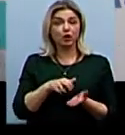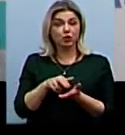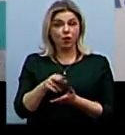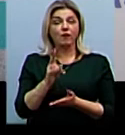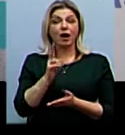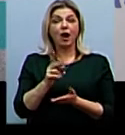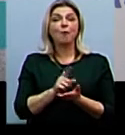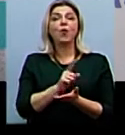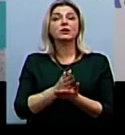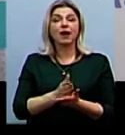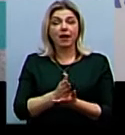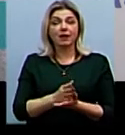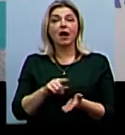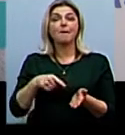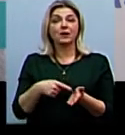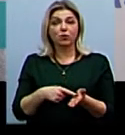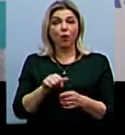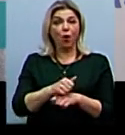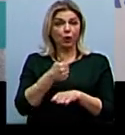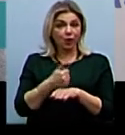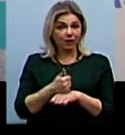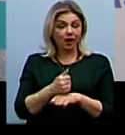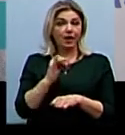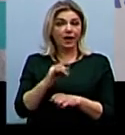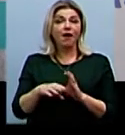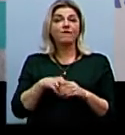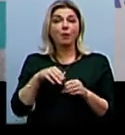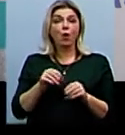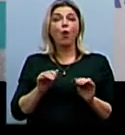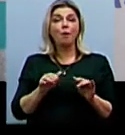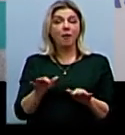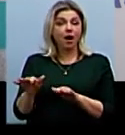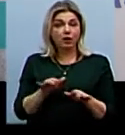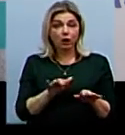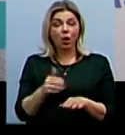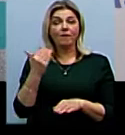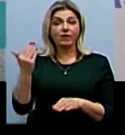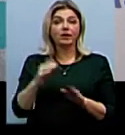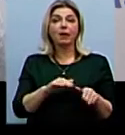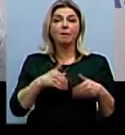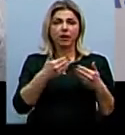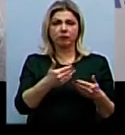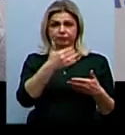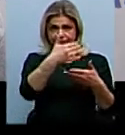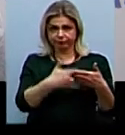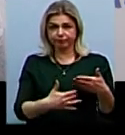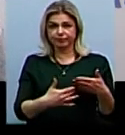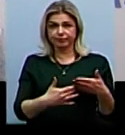до посади Миколаївського міського голови та вів виборчу кампанію, то він пропонував цілу низку